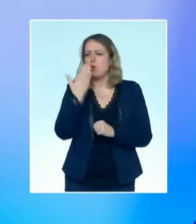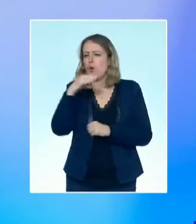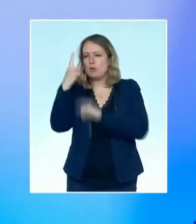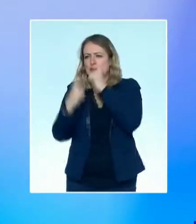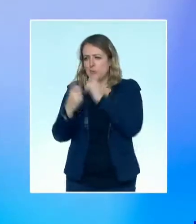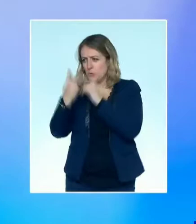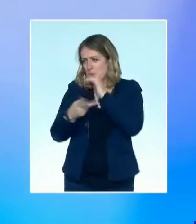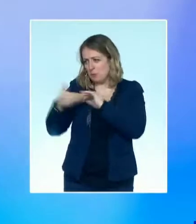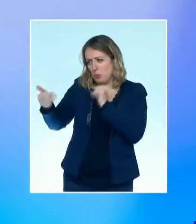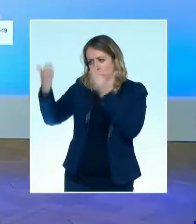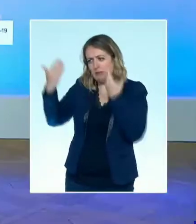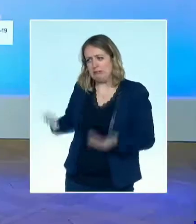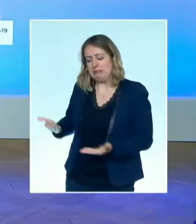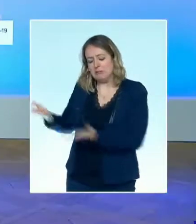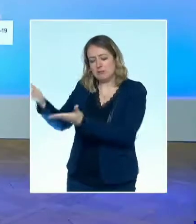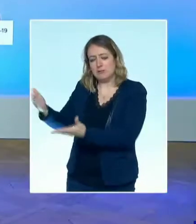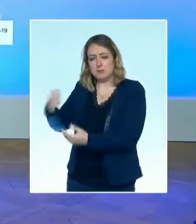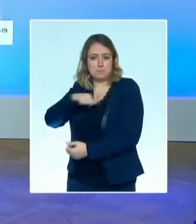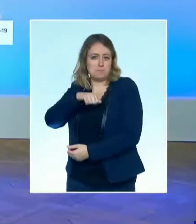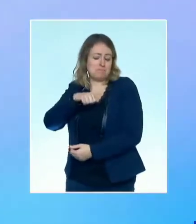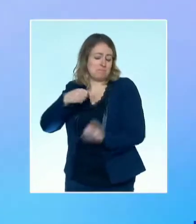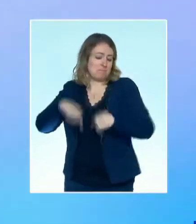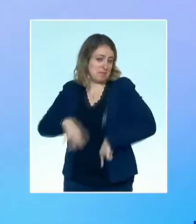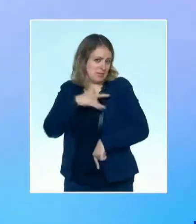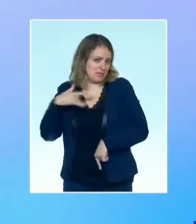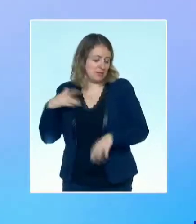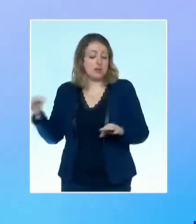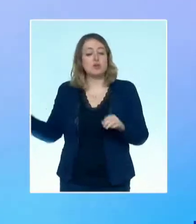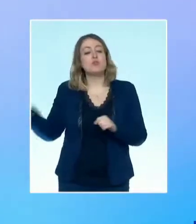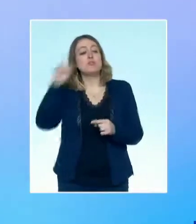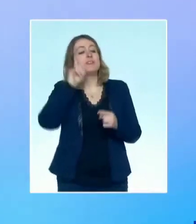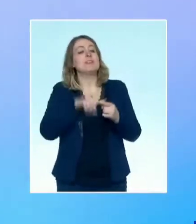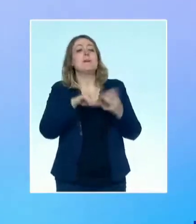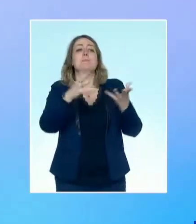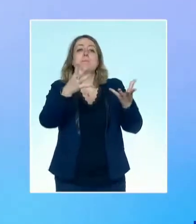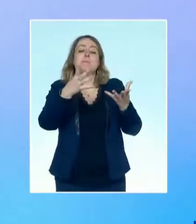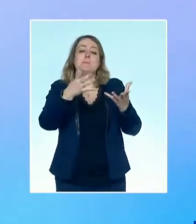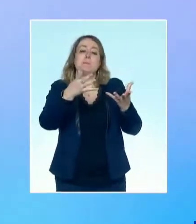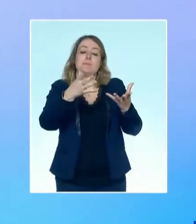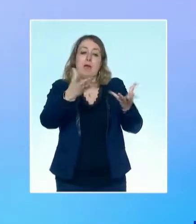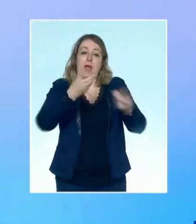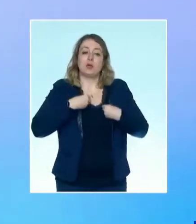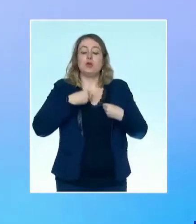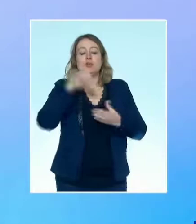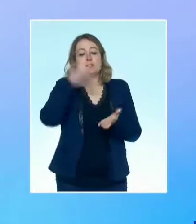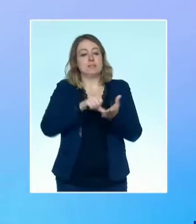monsieur le ministre. Oui, sur la question d'abord de l'accès au centre de vaccination et au rendez-vous.